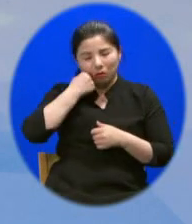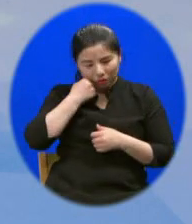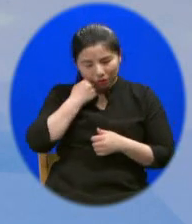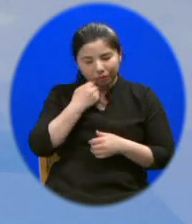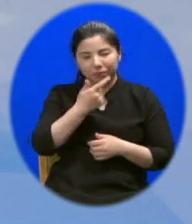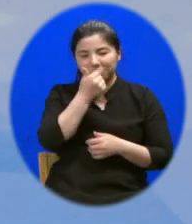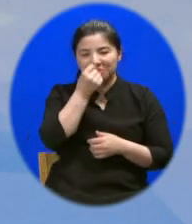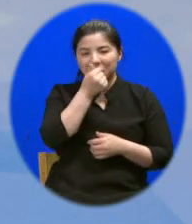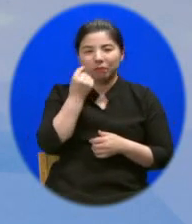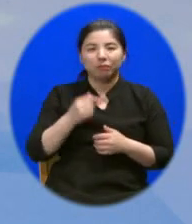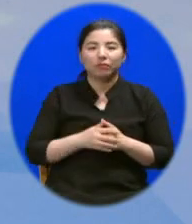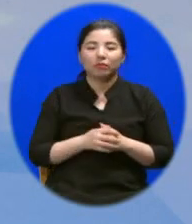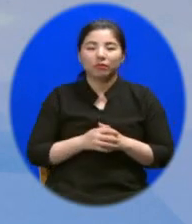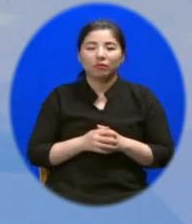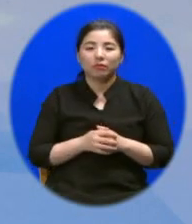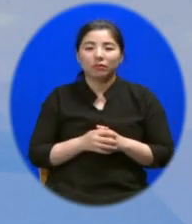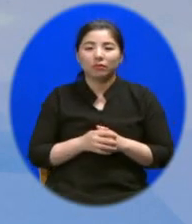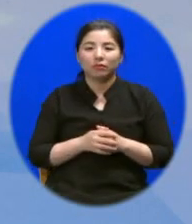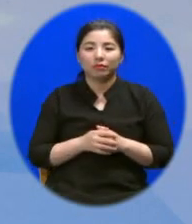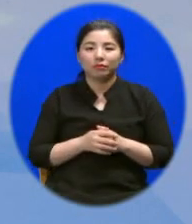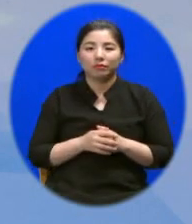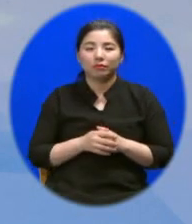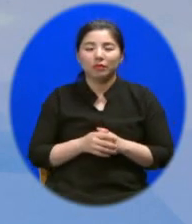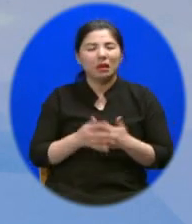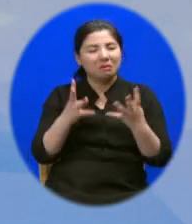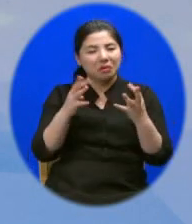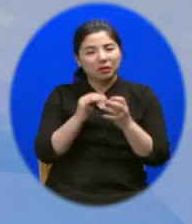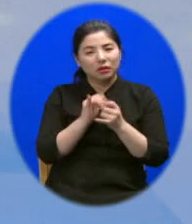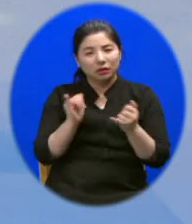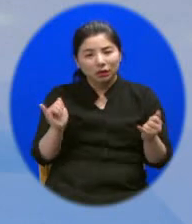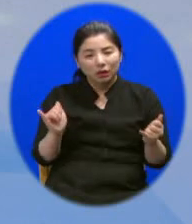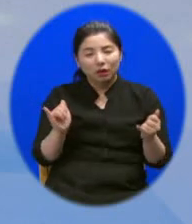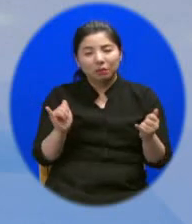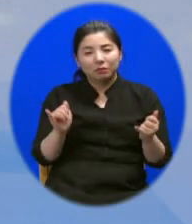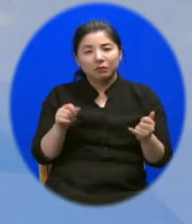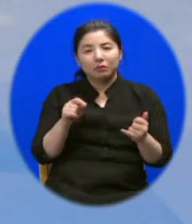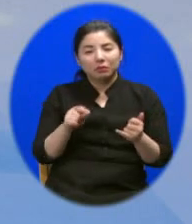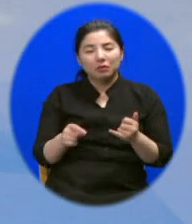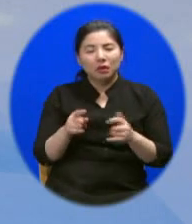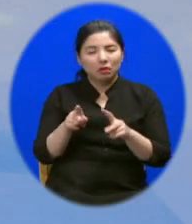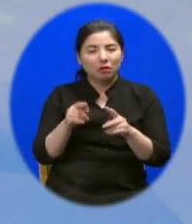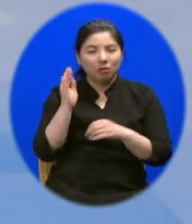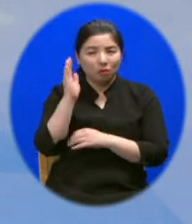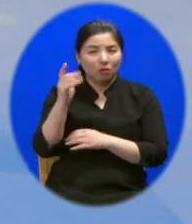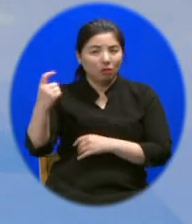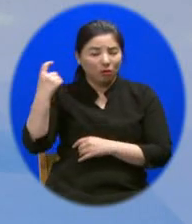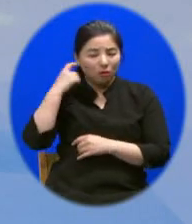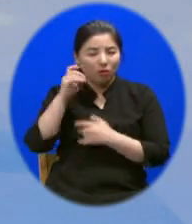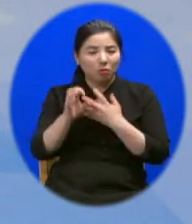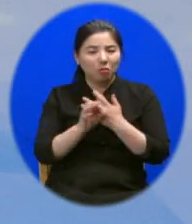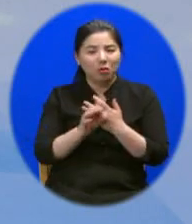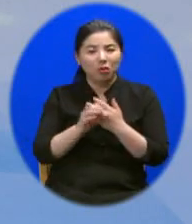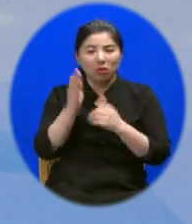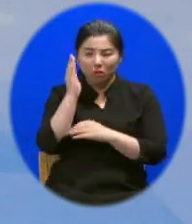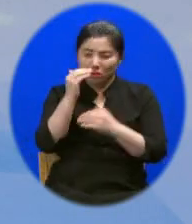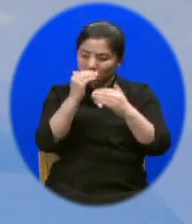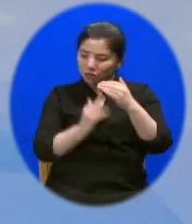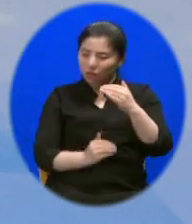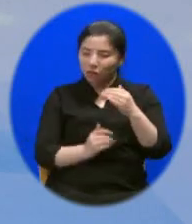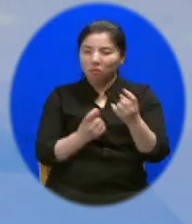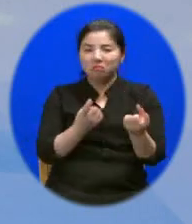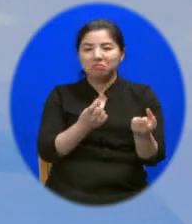잘 알고 있습니다 아 많은 분들에게 이야기를 들으면 대응이 거의 비슷하게